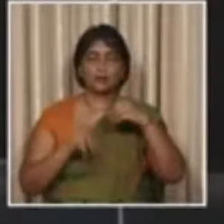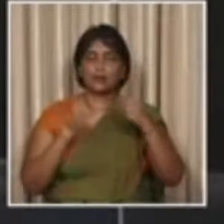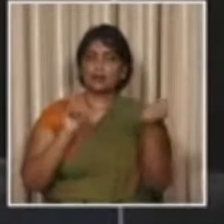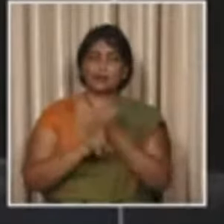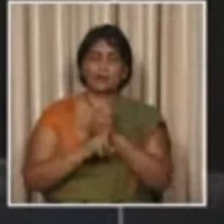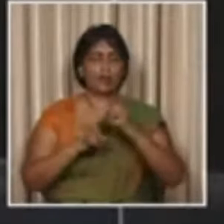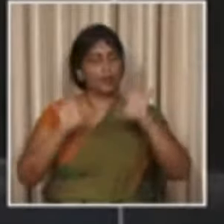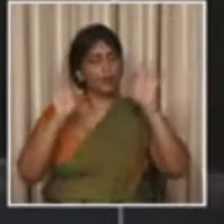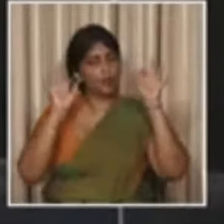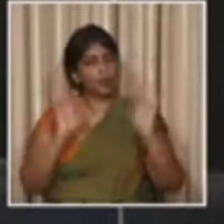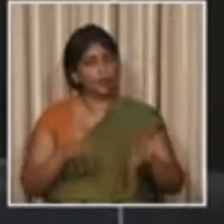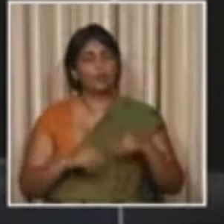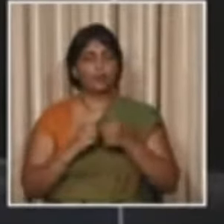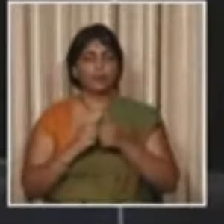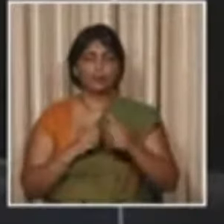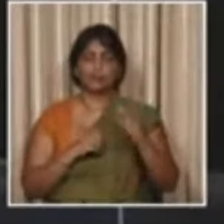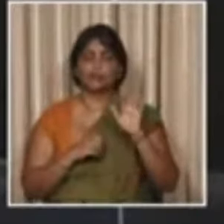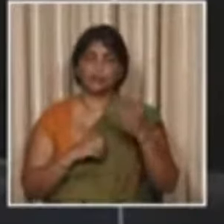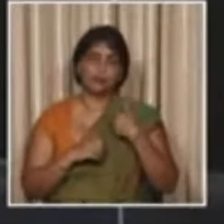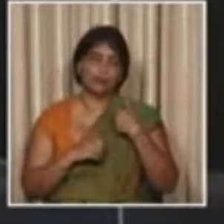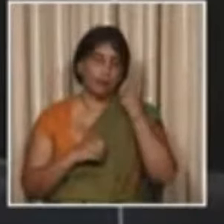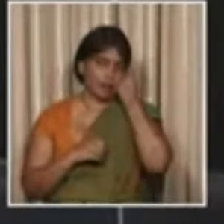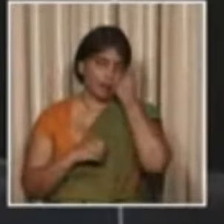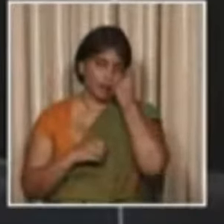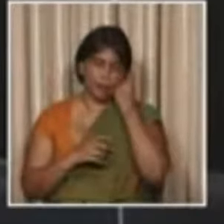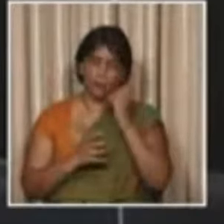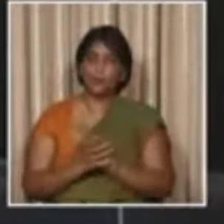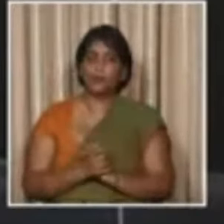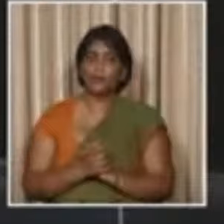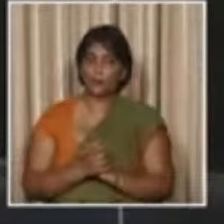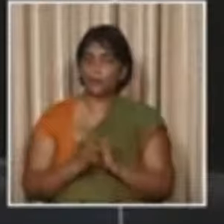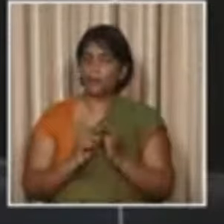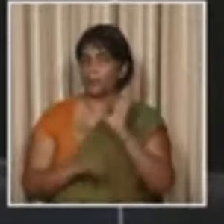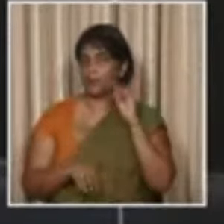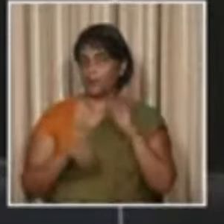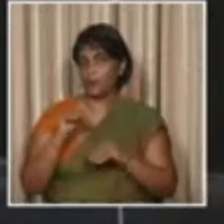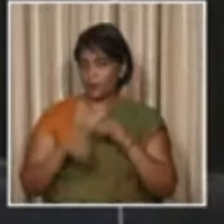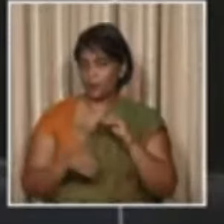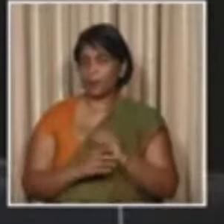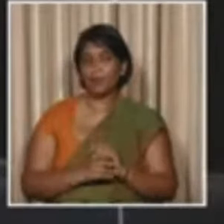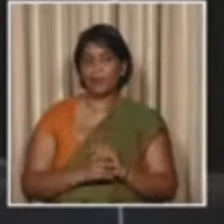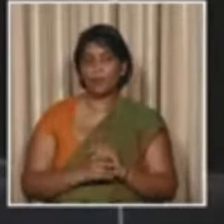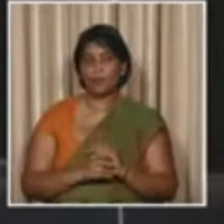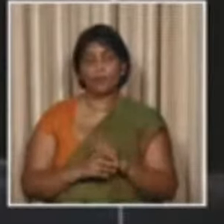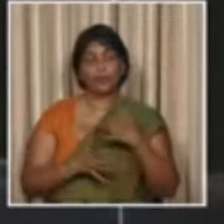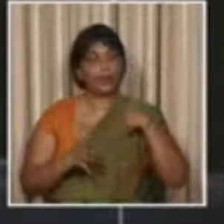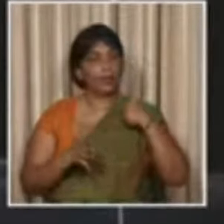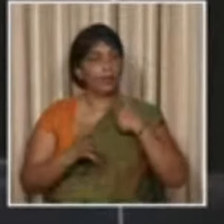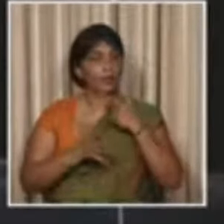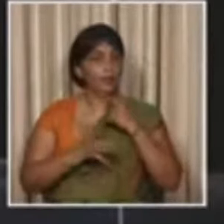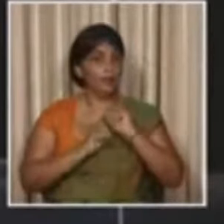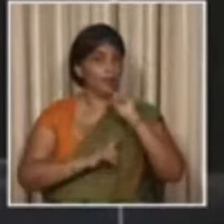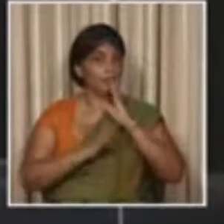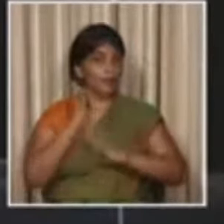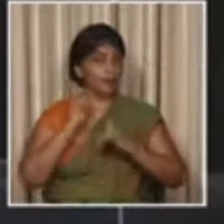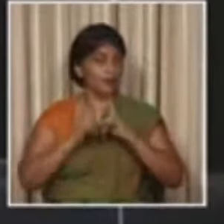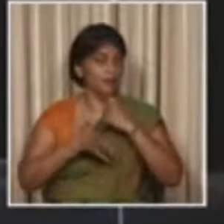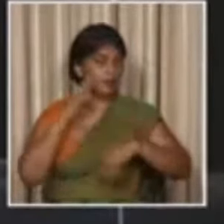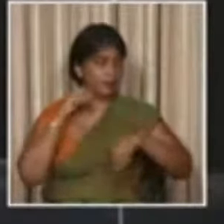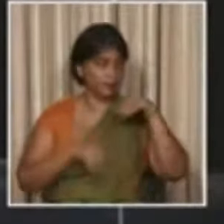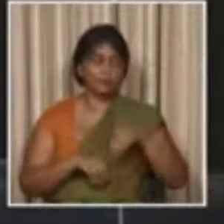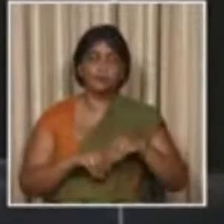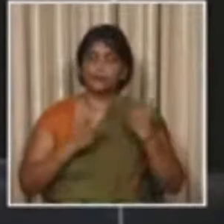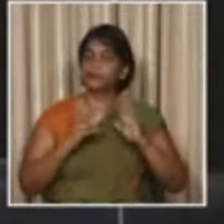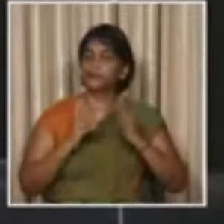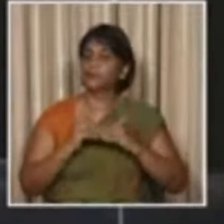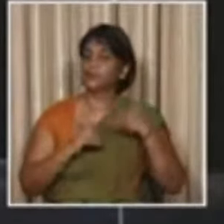තොරව බොහෝ දුරට සිදු වුණා කියන එකයි මතය ජනාධිපතිවරයා සහ මහමැතිවරයා ඊට පස්සේ එතනින් එහාට